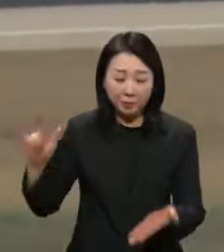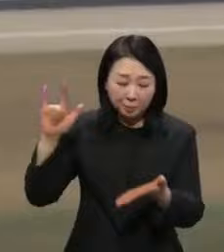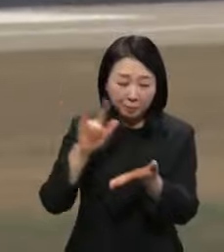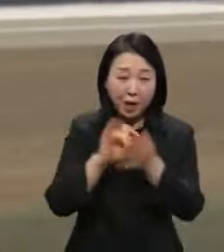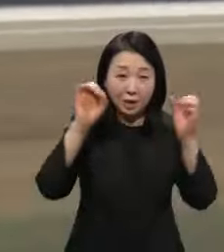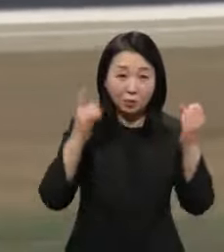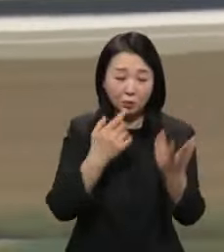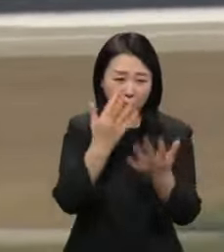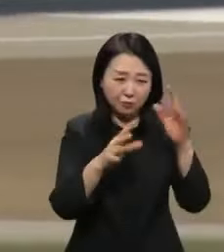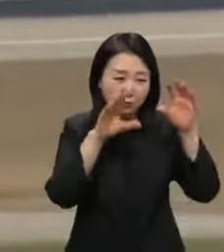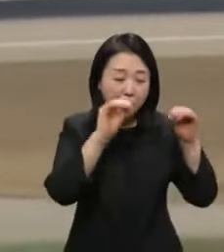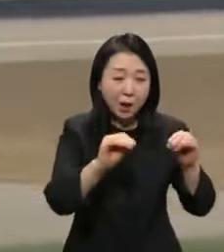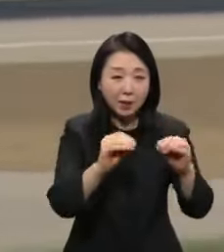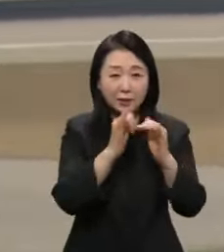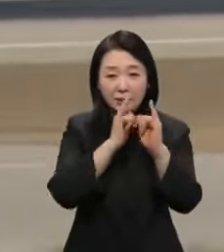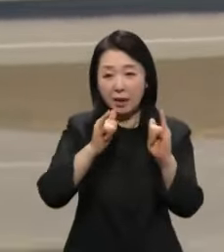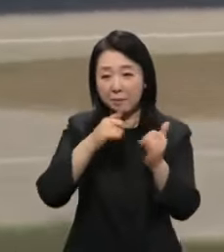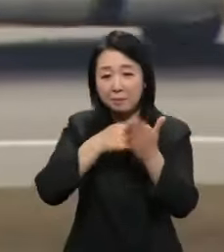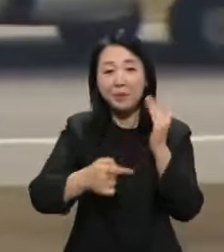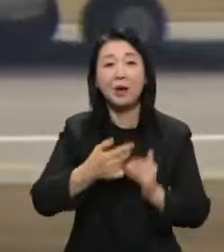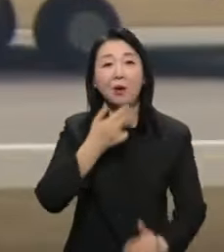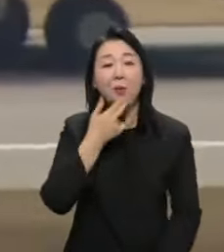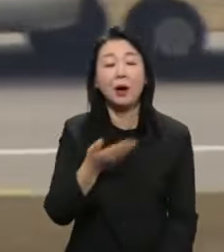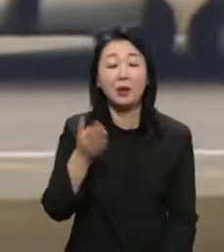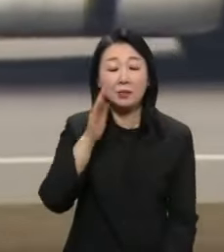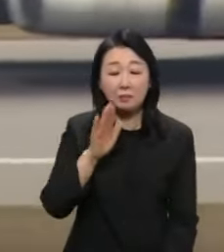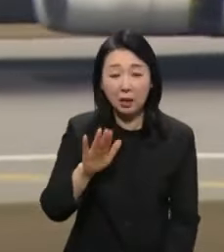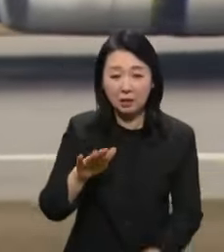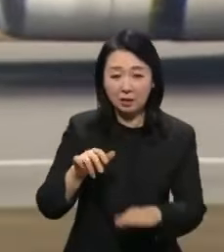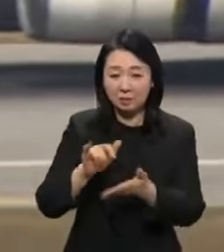불이 꺼져 인명피해는 없었지만 비행기에